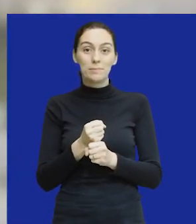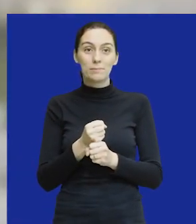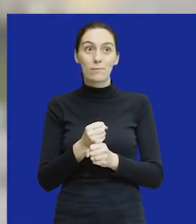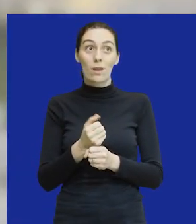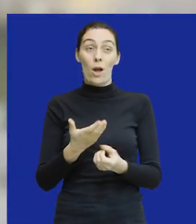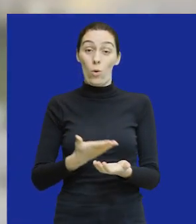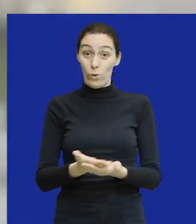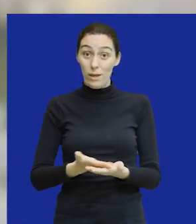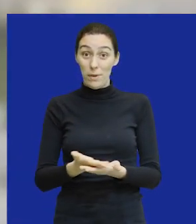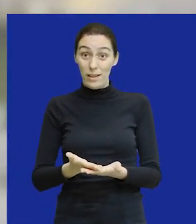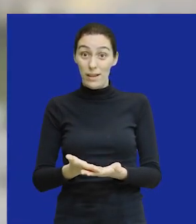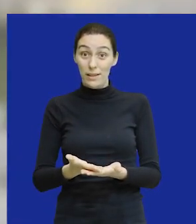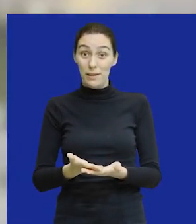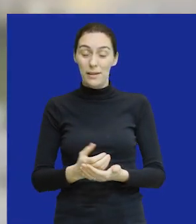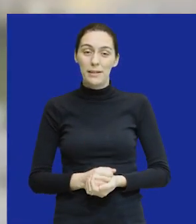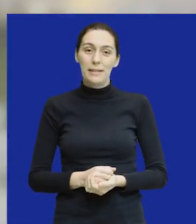Utemeljenje?